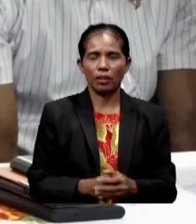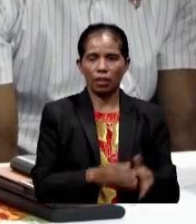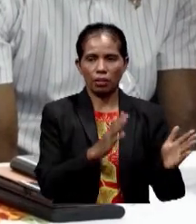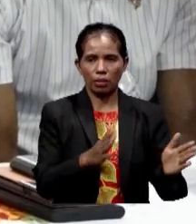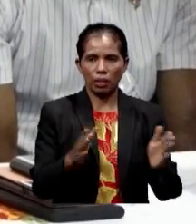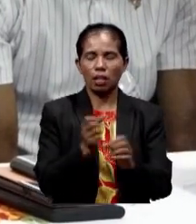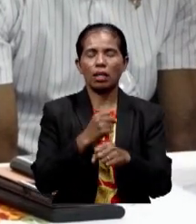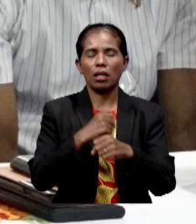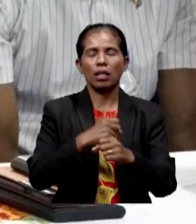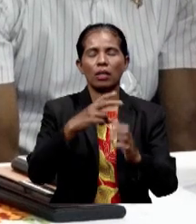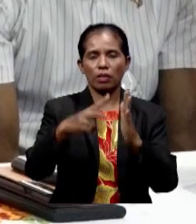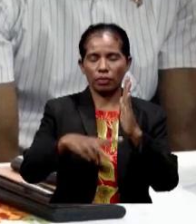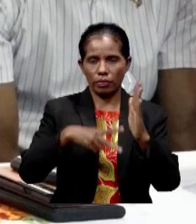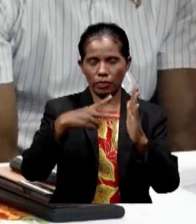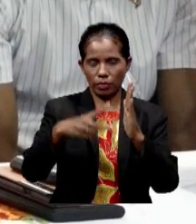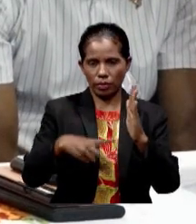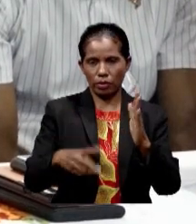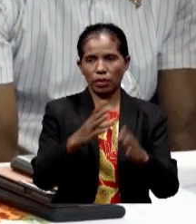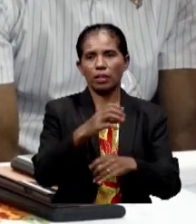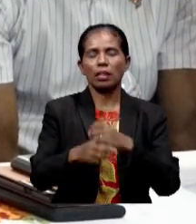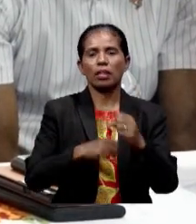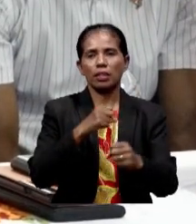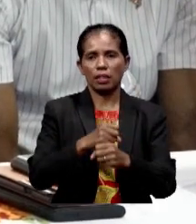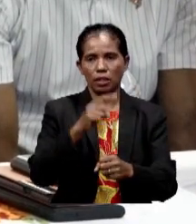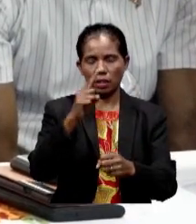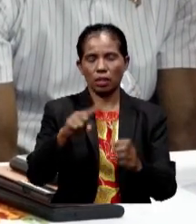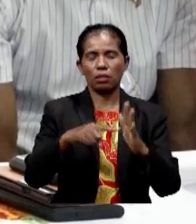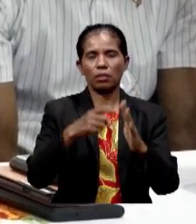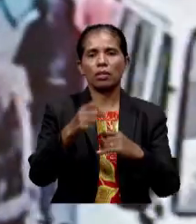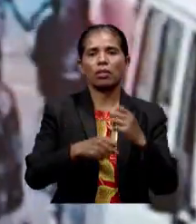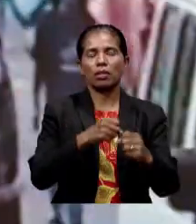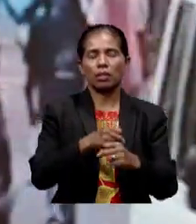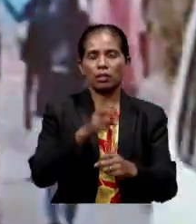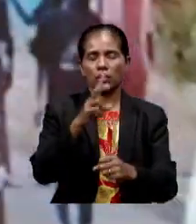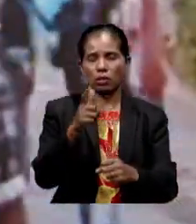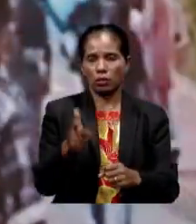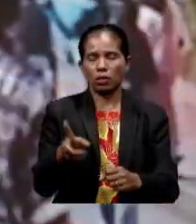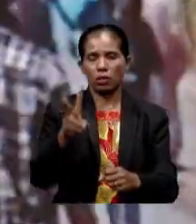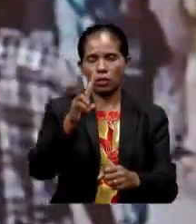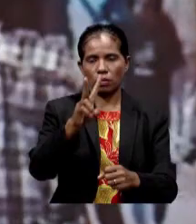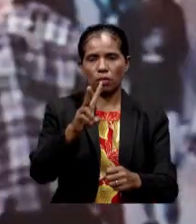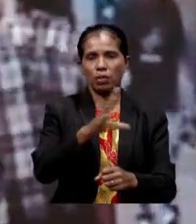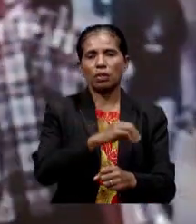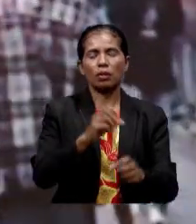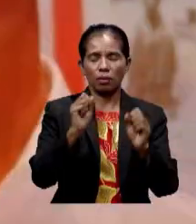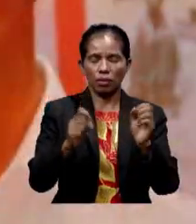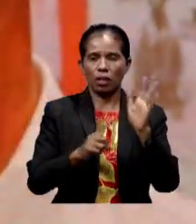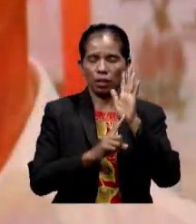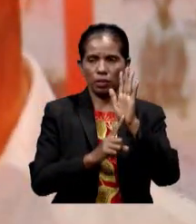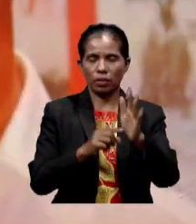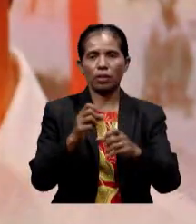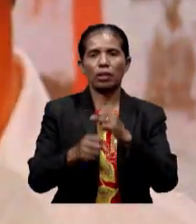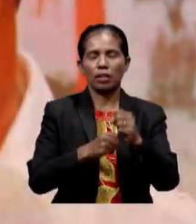cria filme apresiasaun Asanami ne durante tinan ida, hahu iha tinan rihun rua rua nuloresin rua, nobele fosai iha tinang